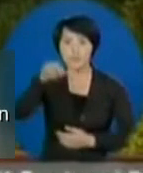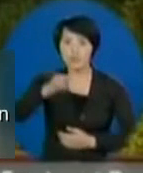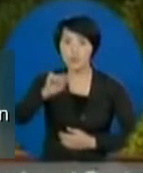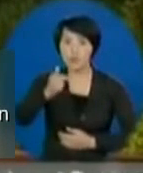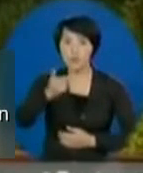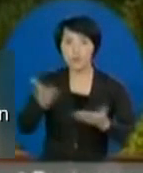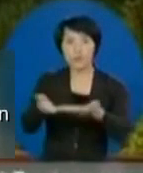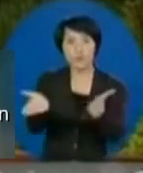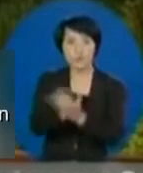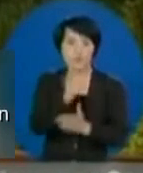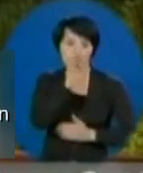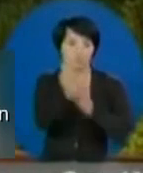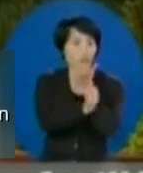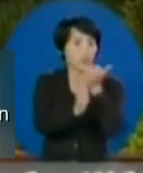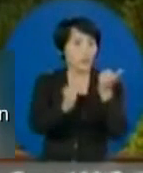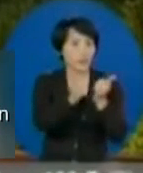조선노동당 중앙위원회와